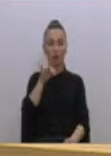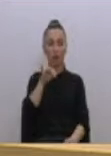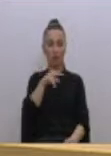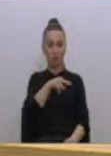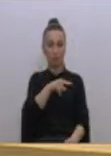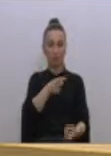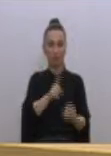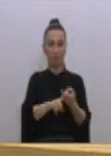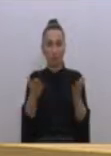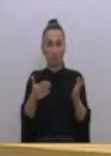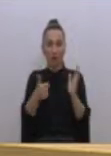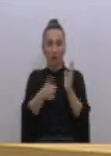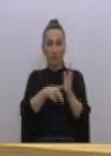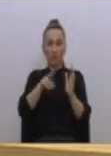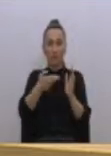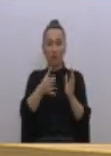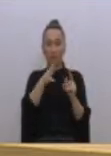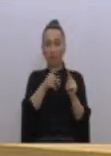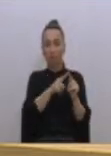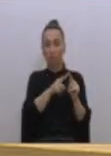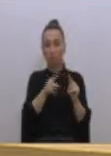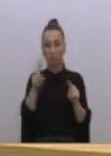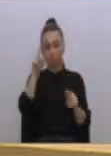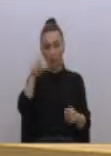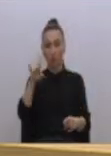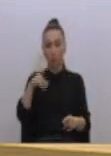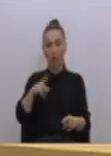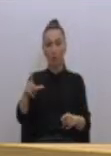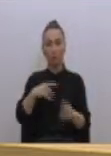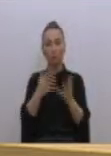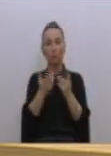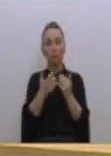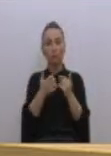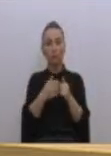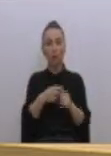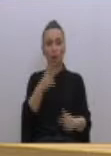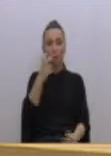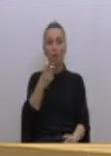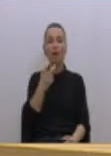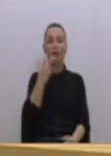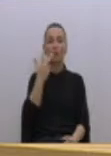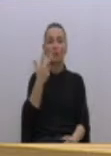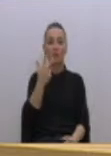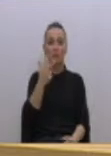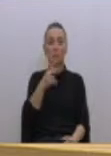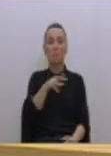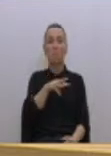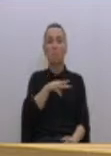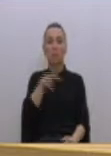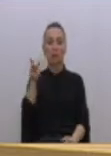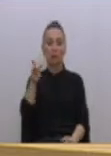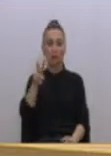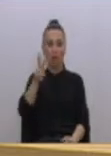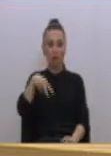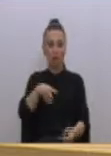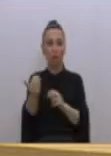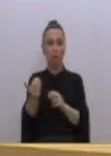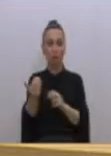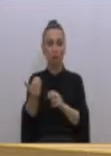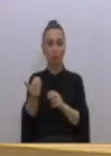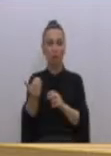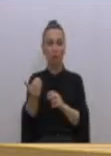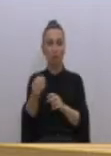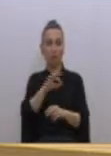შეადგინა. ანუ პრაქტიკაში ხა მე და ბატონი რომანი ვითვლით 203 milioni lari daiharja